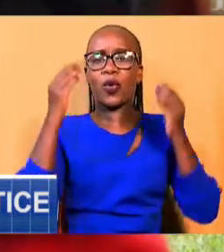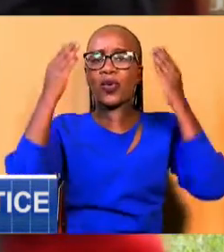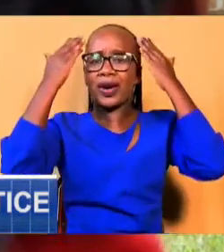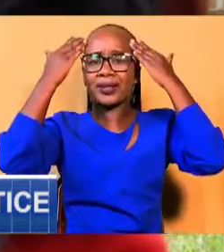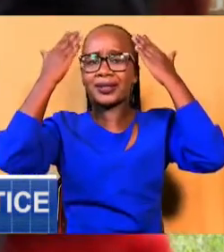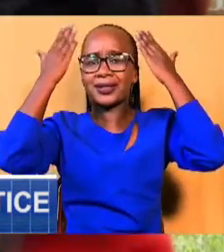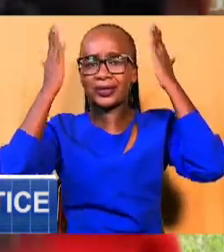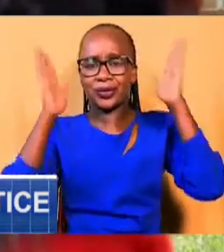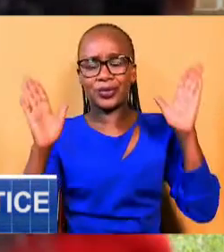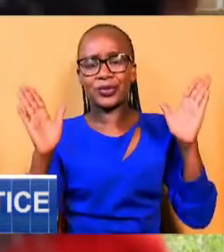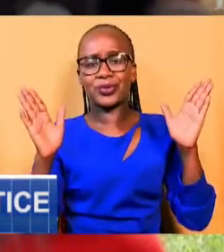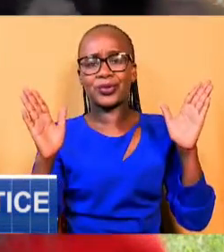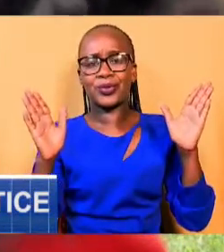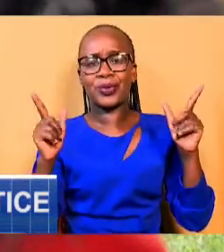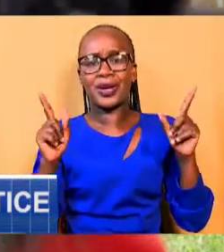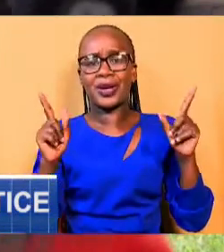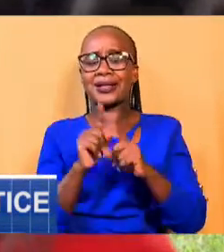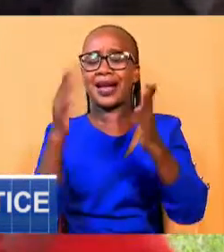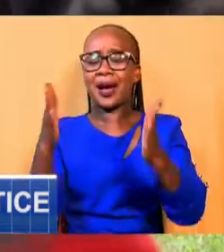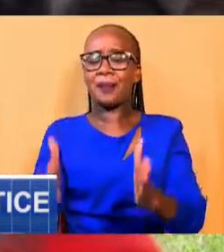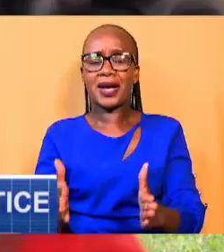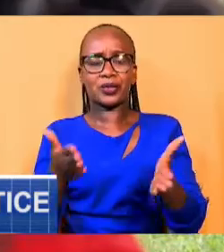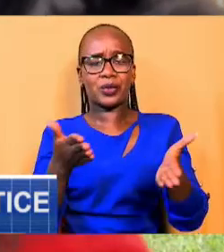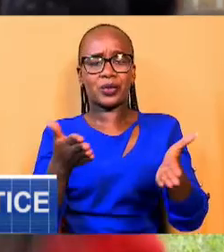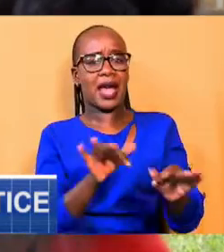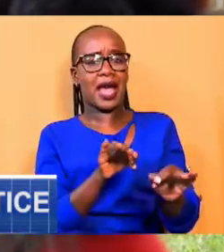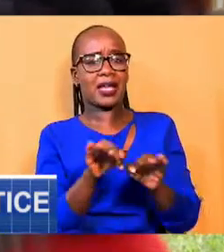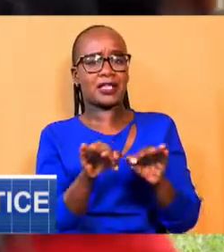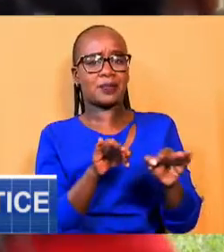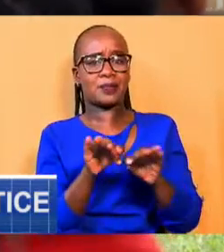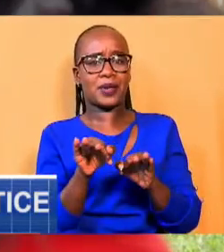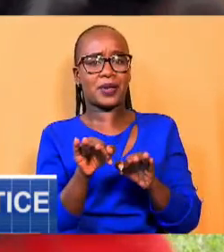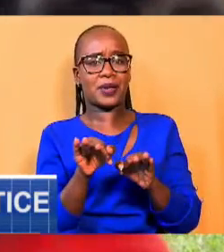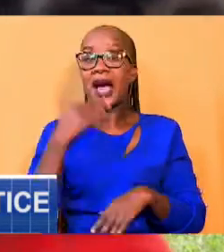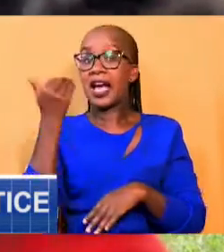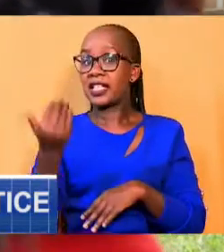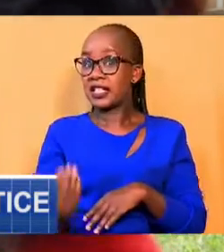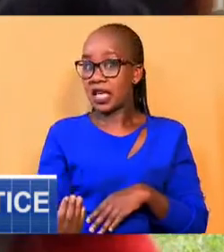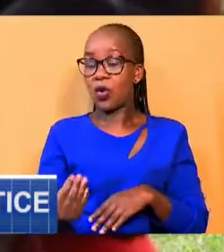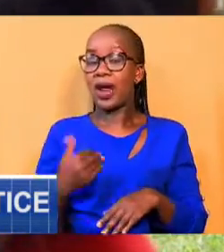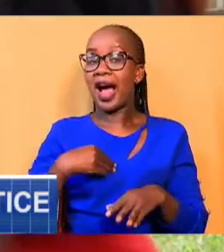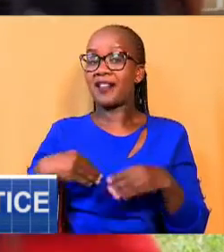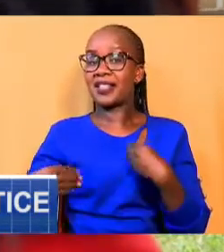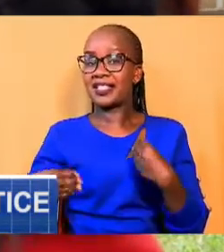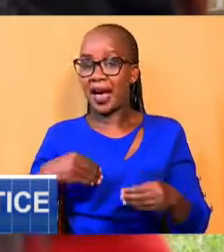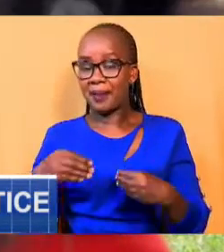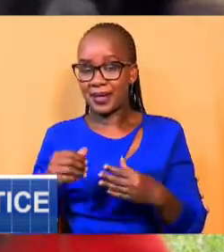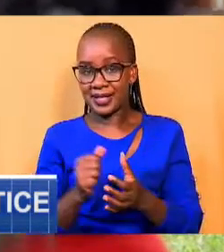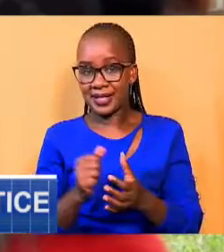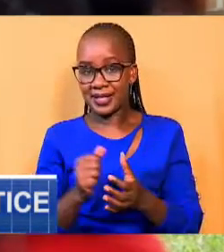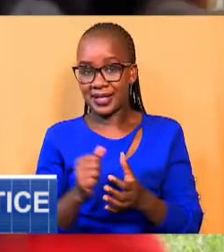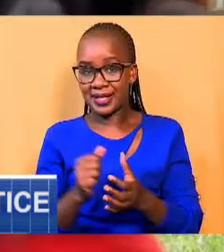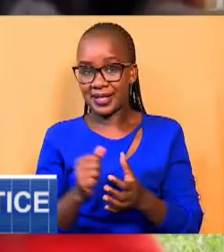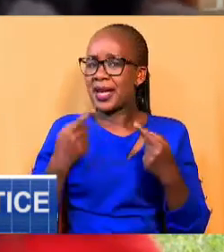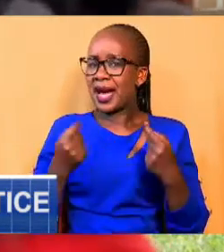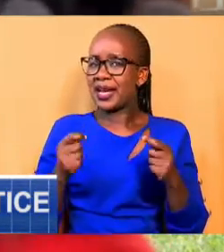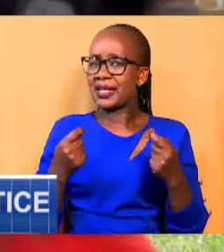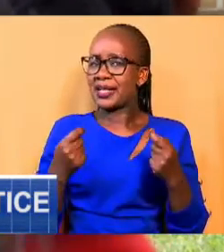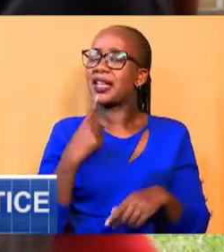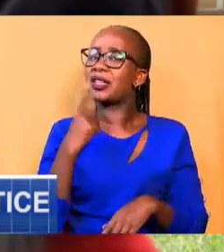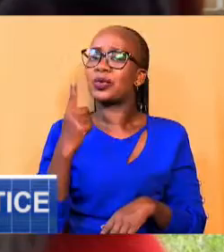ajui misi. Okay, hakukuwa na mtu alikuwa ali-explain mtoto wangu vile yako. Sasa mi